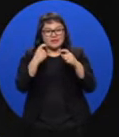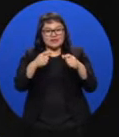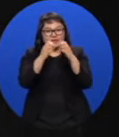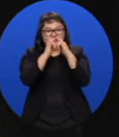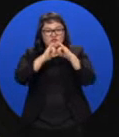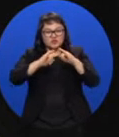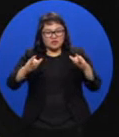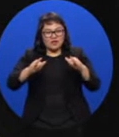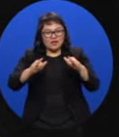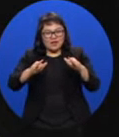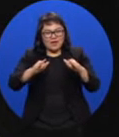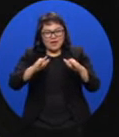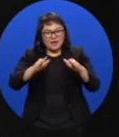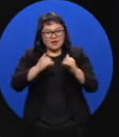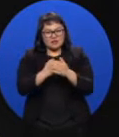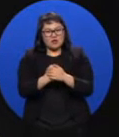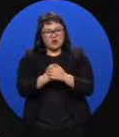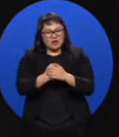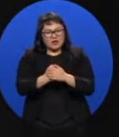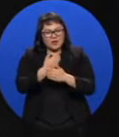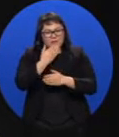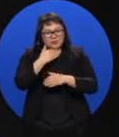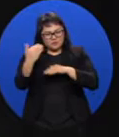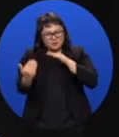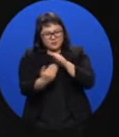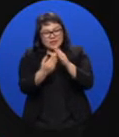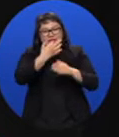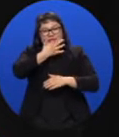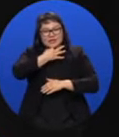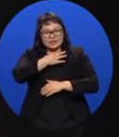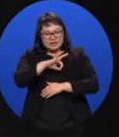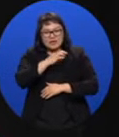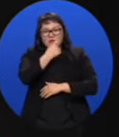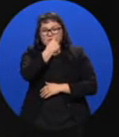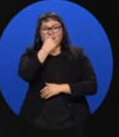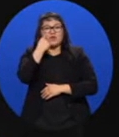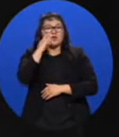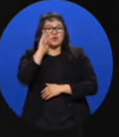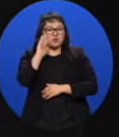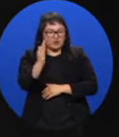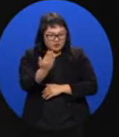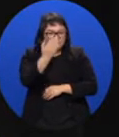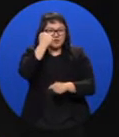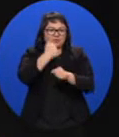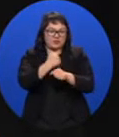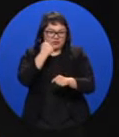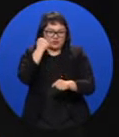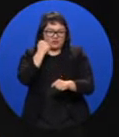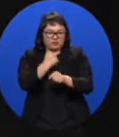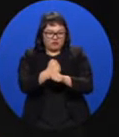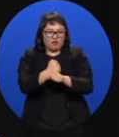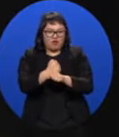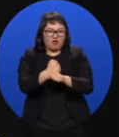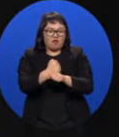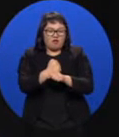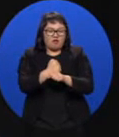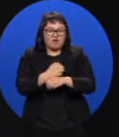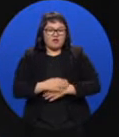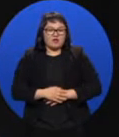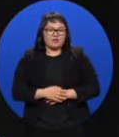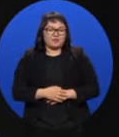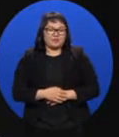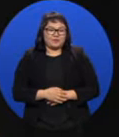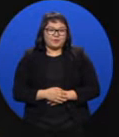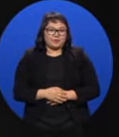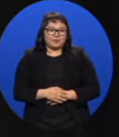주민들의 최대한도로 이익이 보장되는 그런 것을 만들어내도록 하겠습니다. 그래서 이